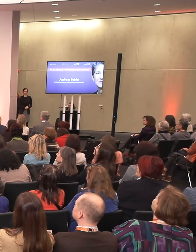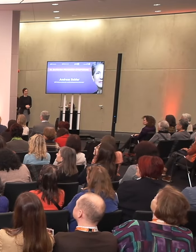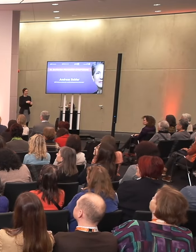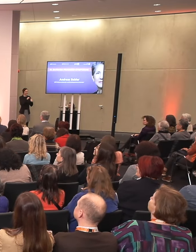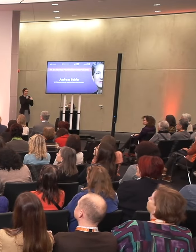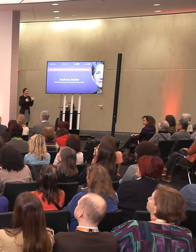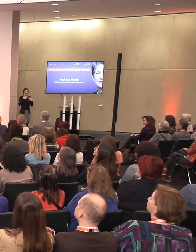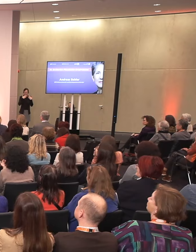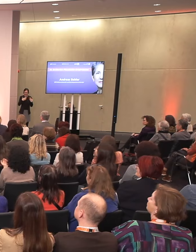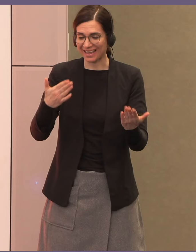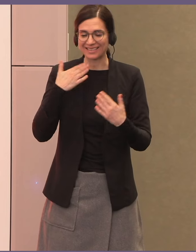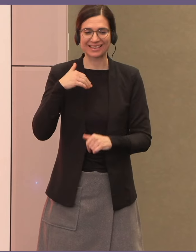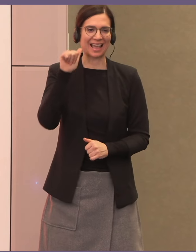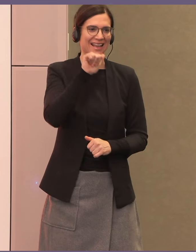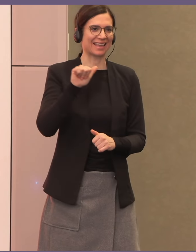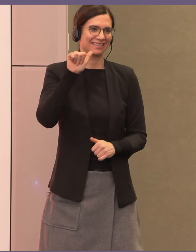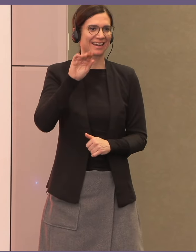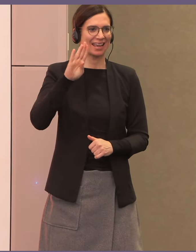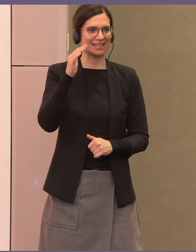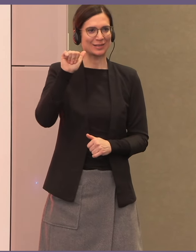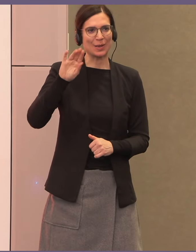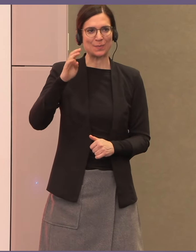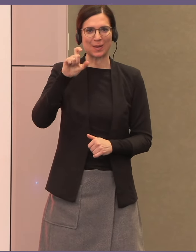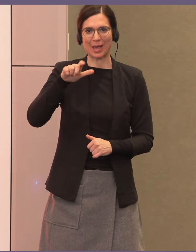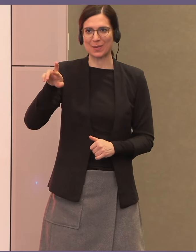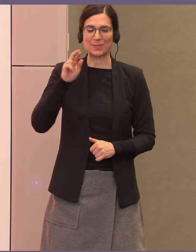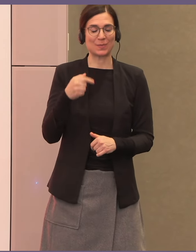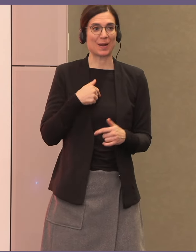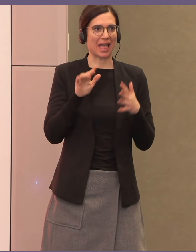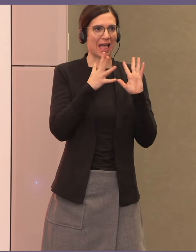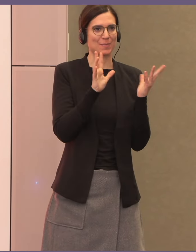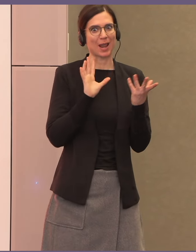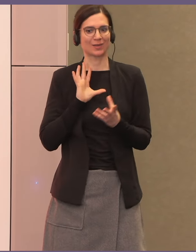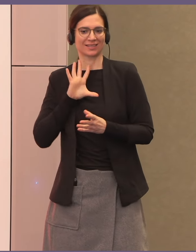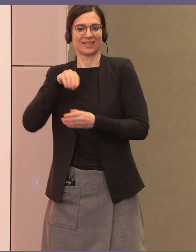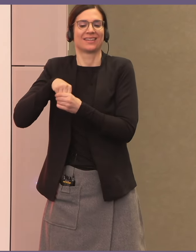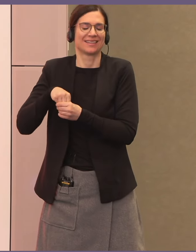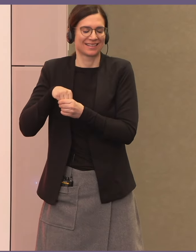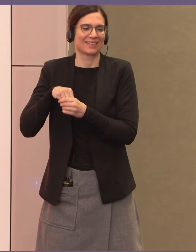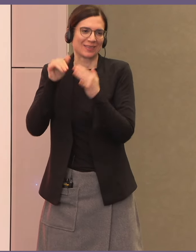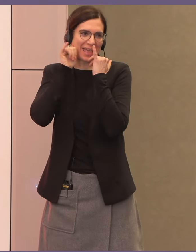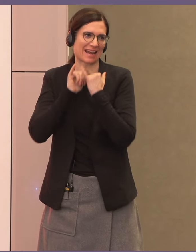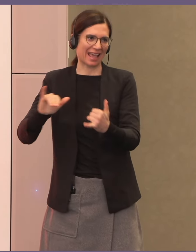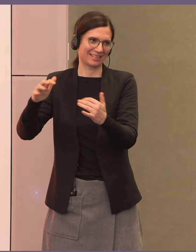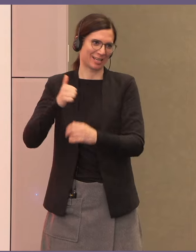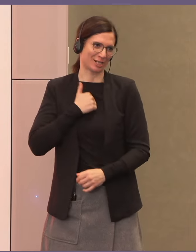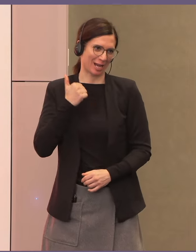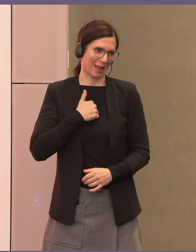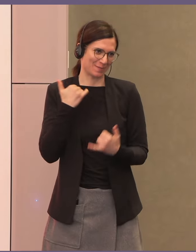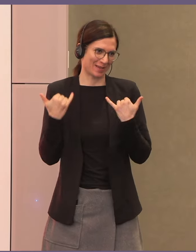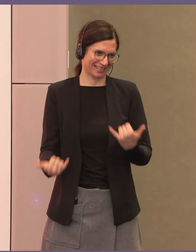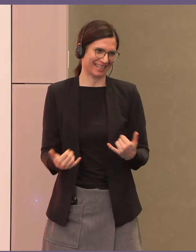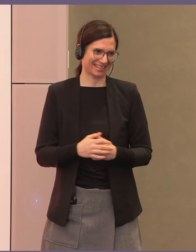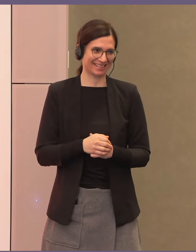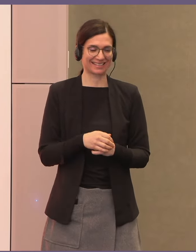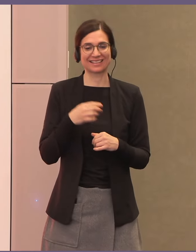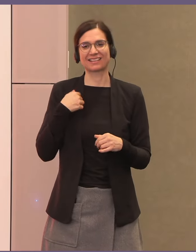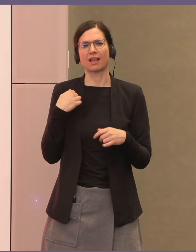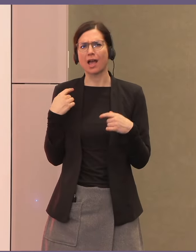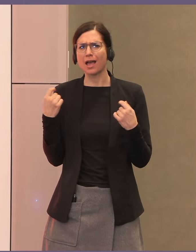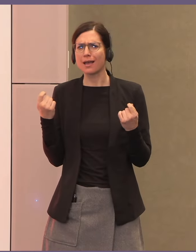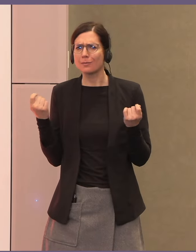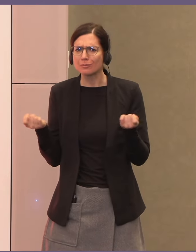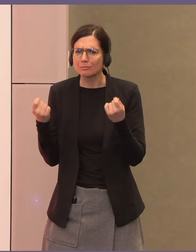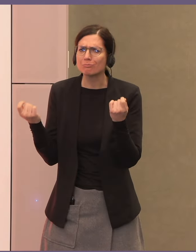Herzlichen Dank, Andreas Babler. Den Applaus nimmt er mit auf seine Reise in die Steiermark, wo Betriebsbesuche